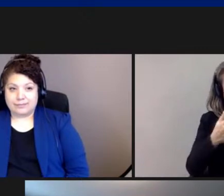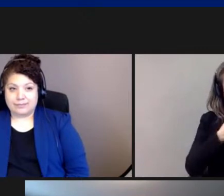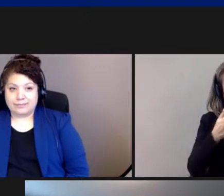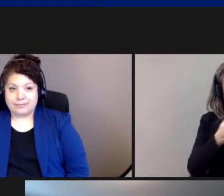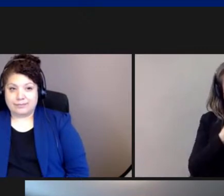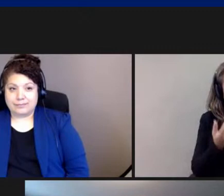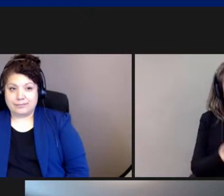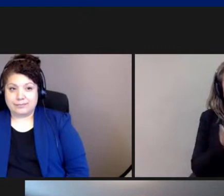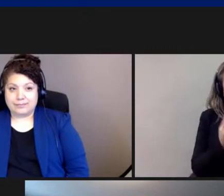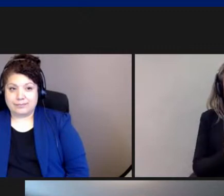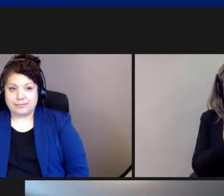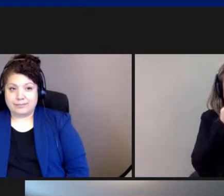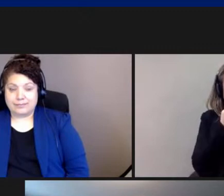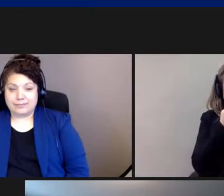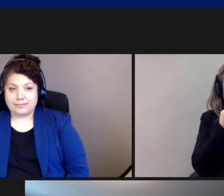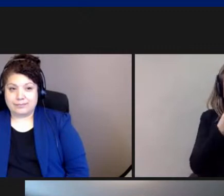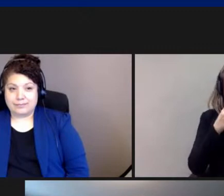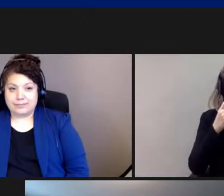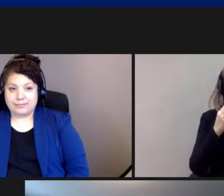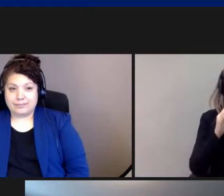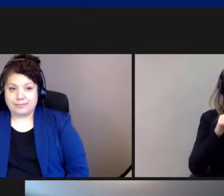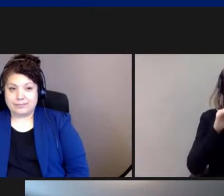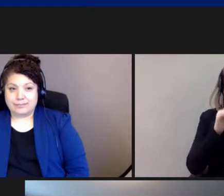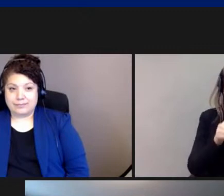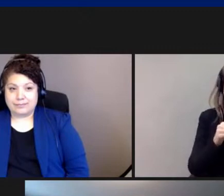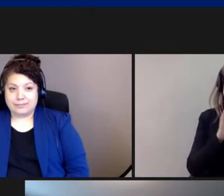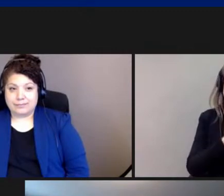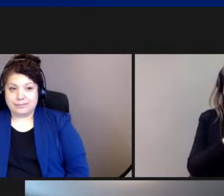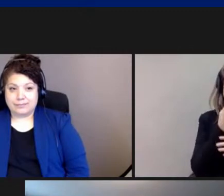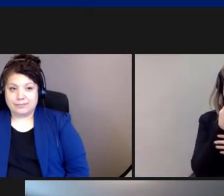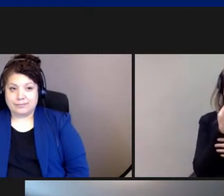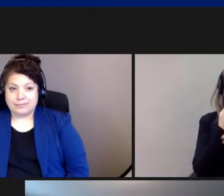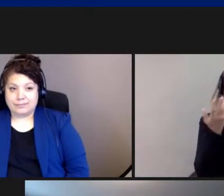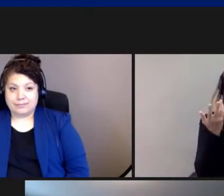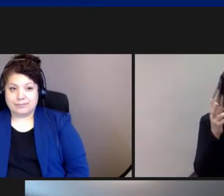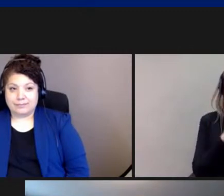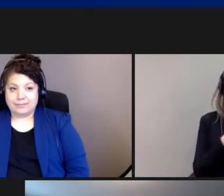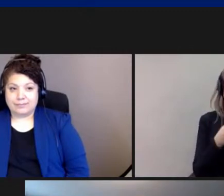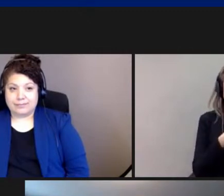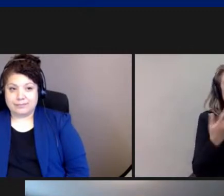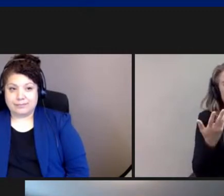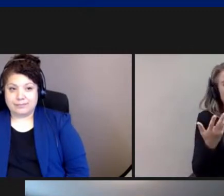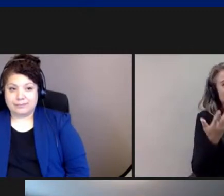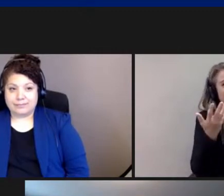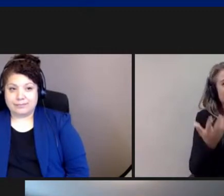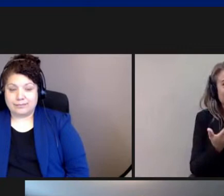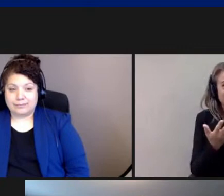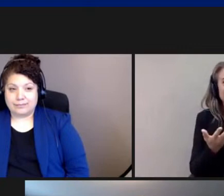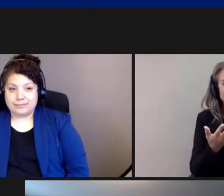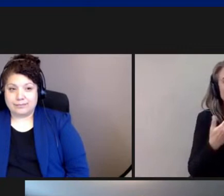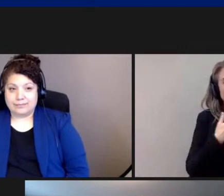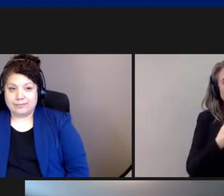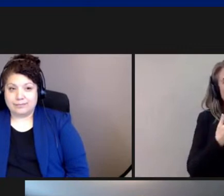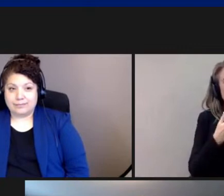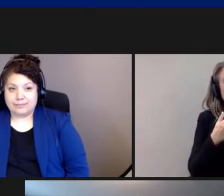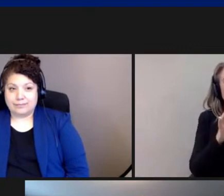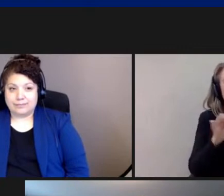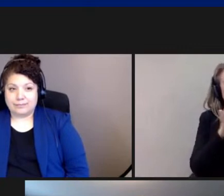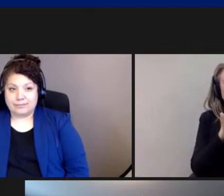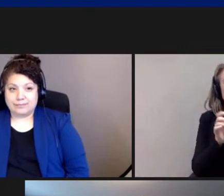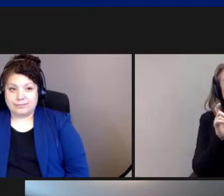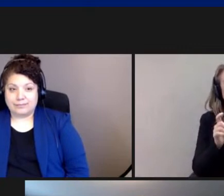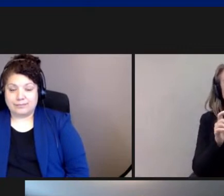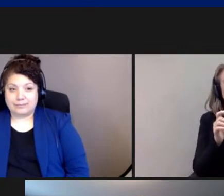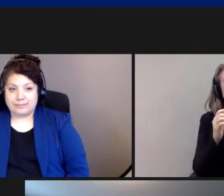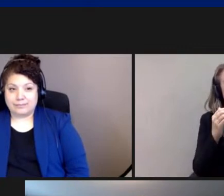sont plus à risque pour des complications s'ils attrapent la grippe. Alors, définitivement, protéger la population, c'est